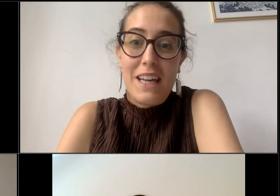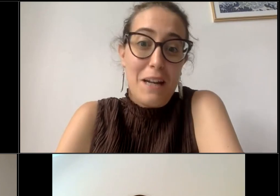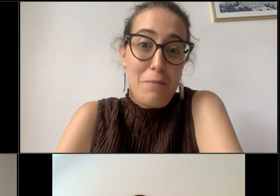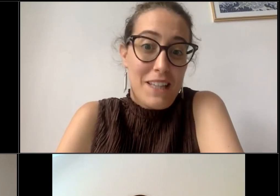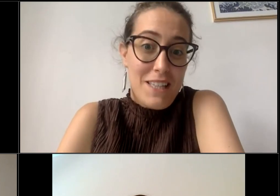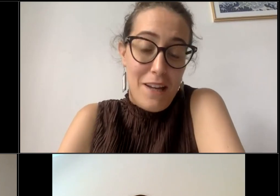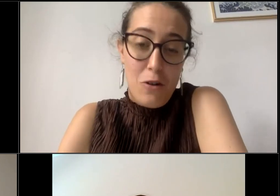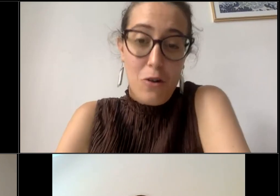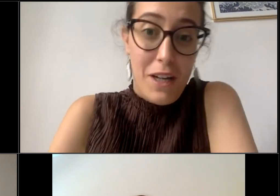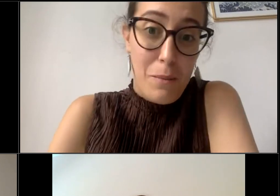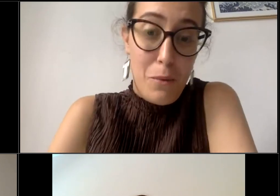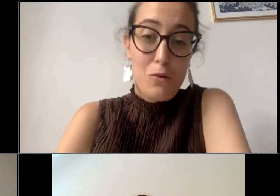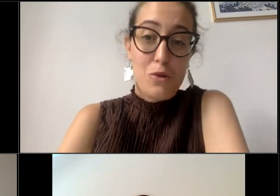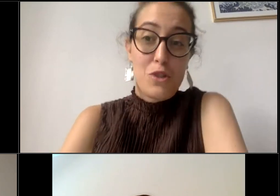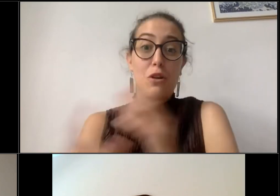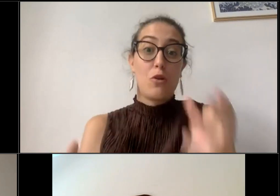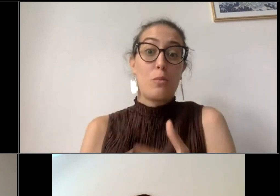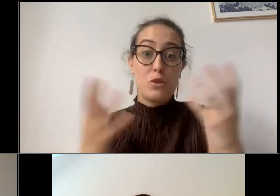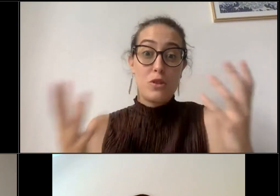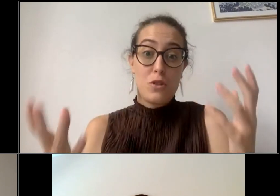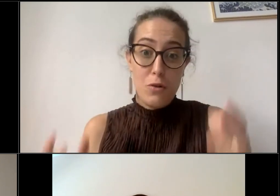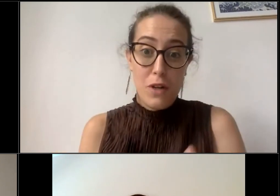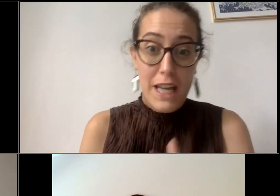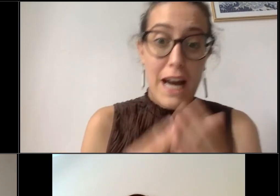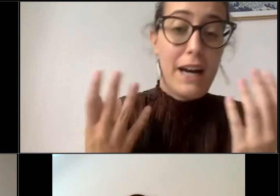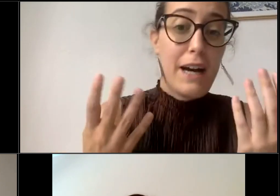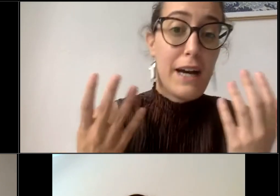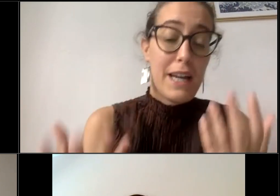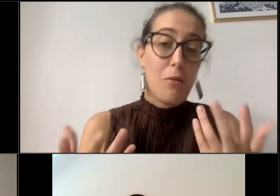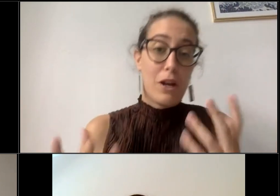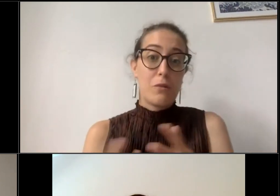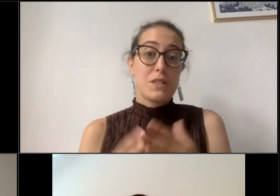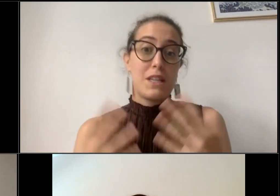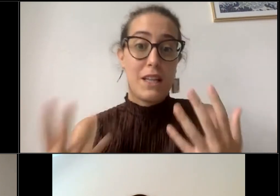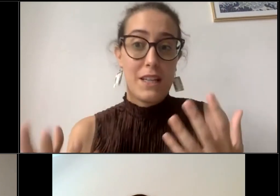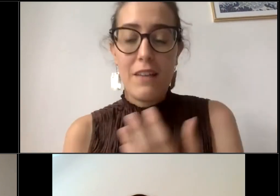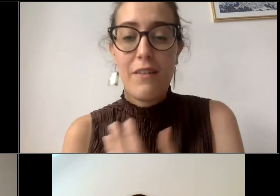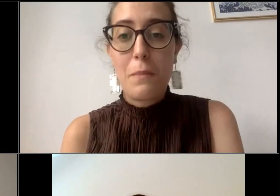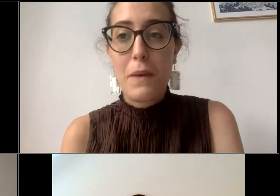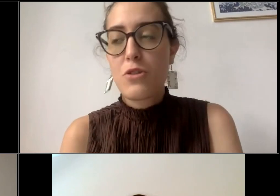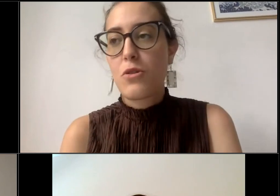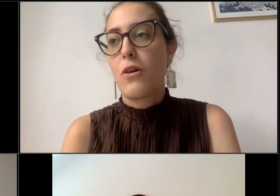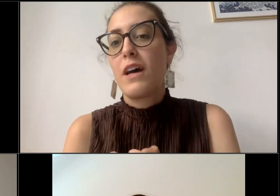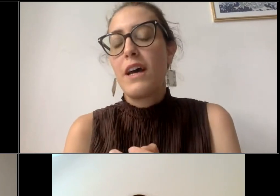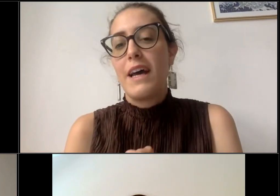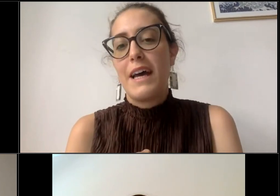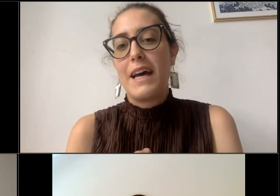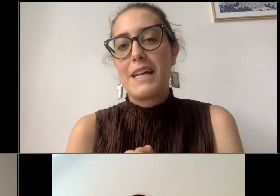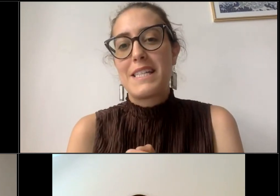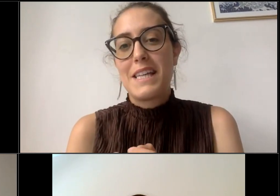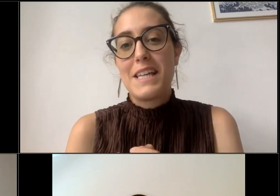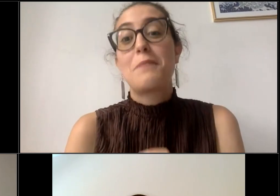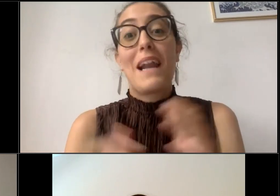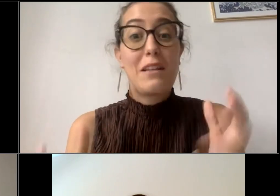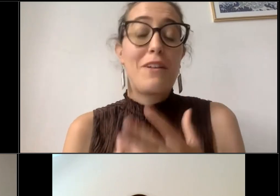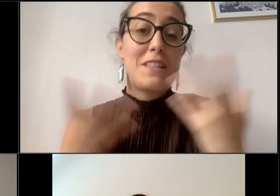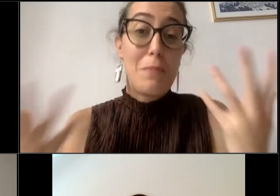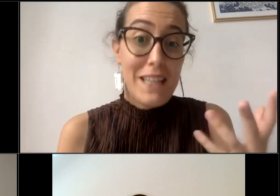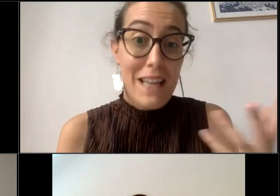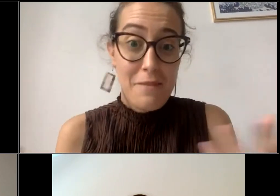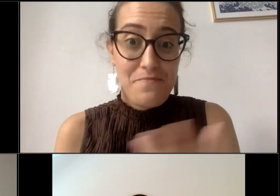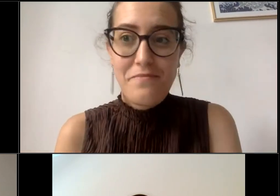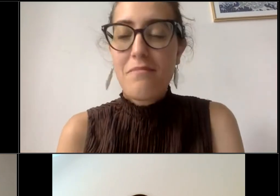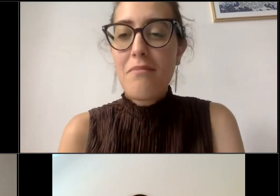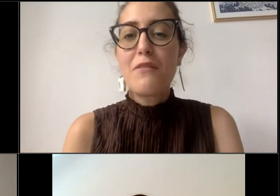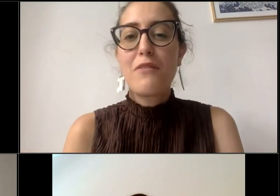che chiaramente stanno producendo le loro posizioni a riguardo di questa direttiva e spesso si si parla di